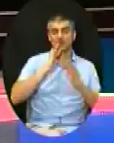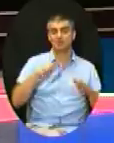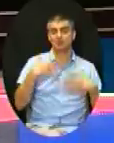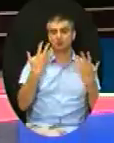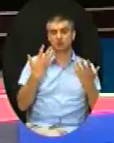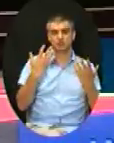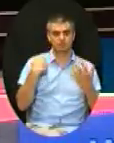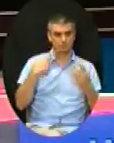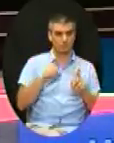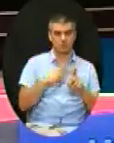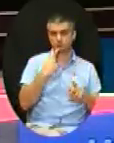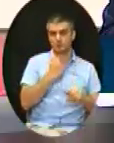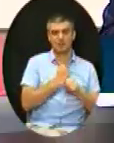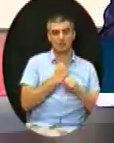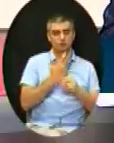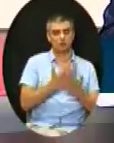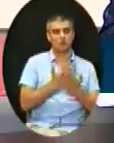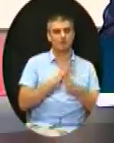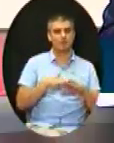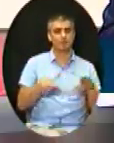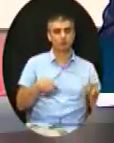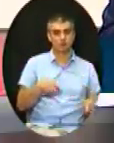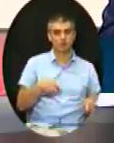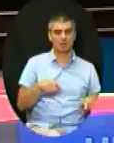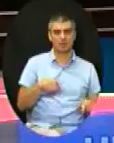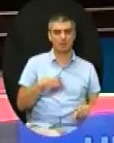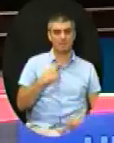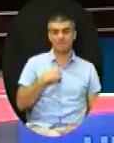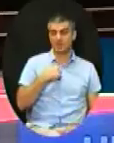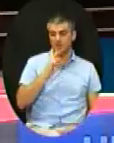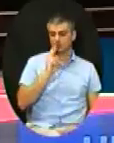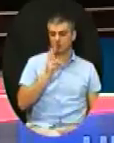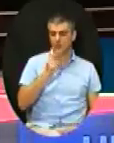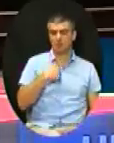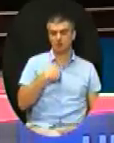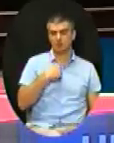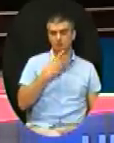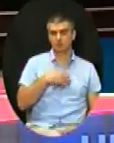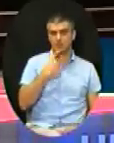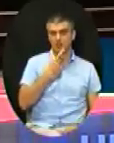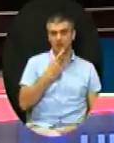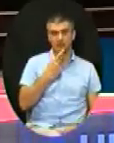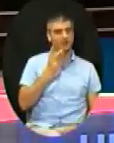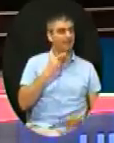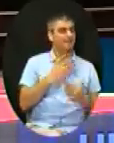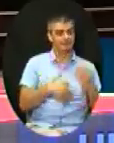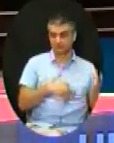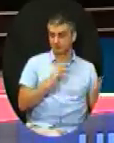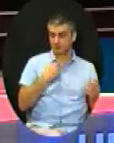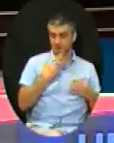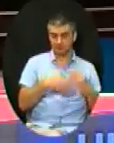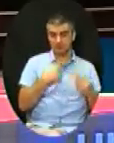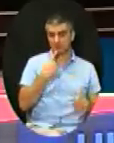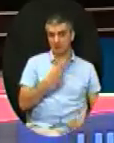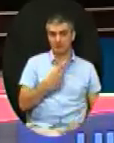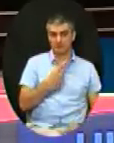שנים, שנודע, כמו שאמרת, ליצור עובדות בשטח. ועכשיו אני רוצה, בגלל שיש פה... אנחנו חייבים לסיים, אז אתה... אם נסיים, אז אני